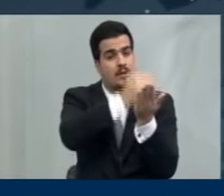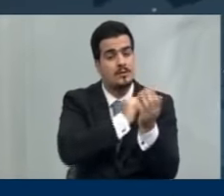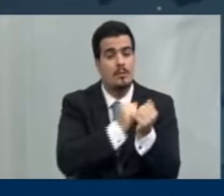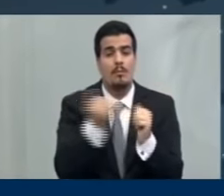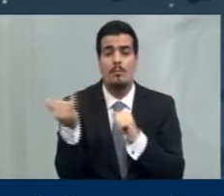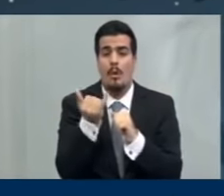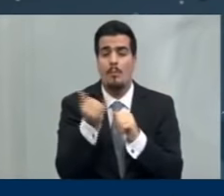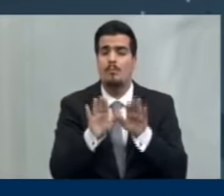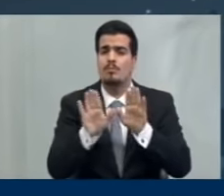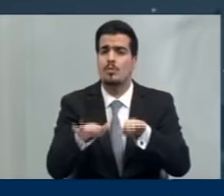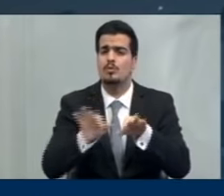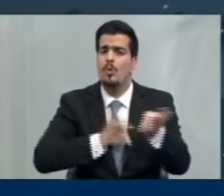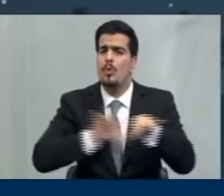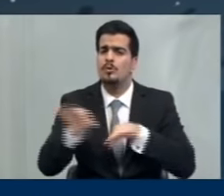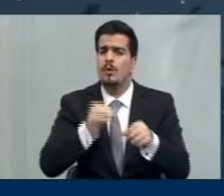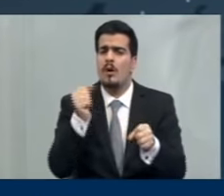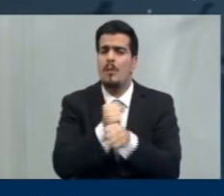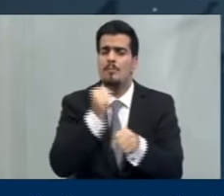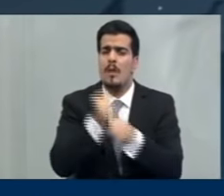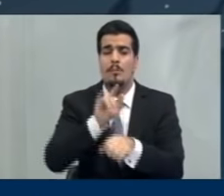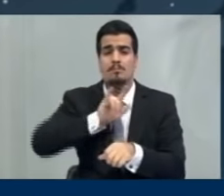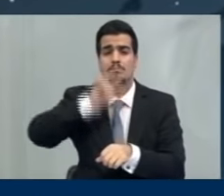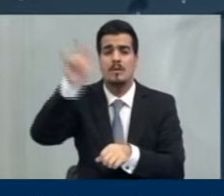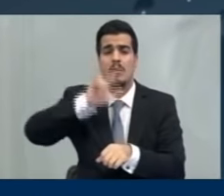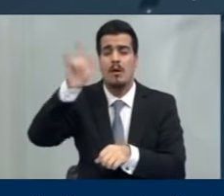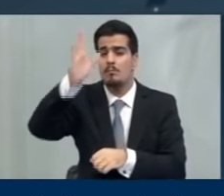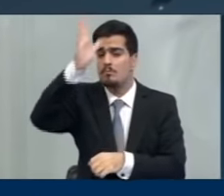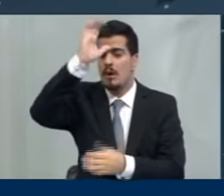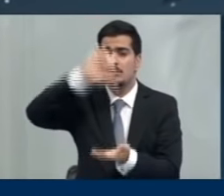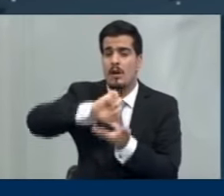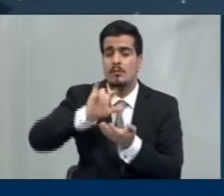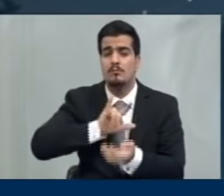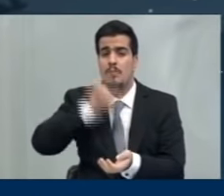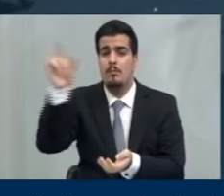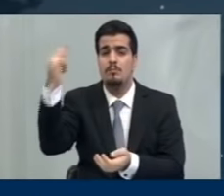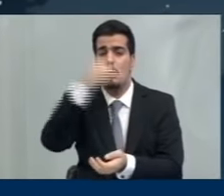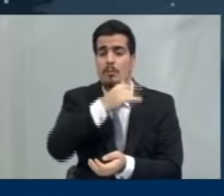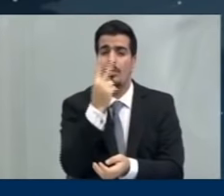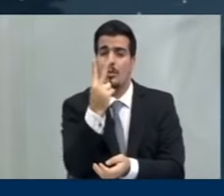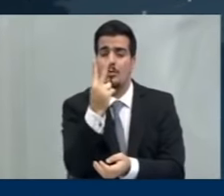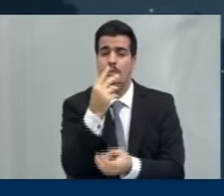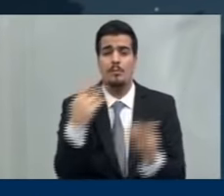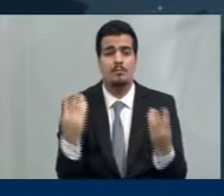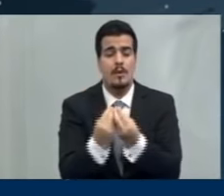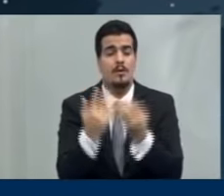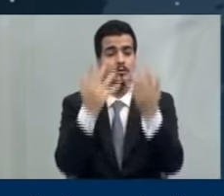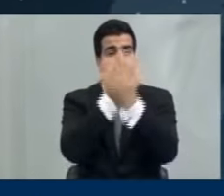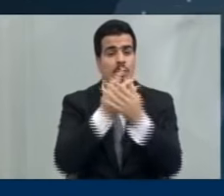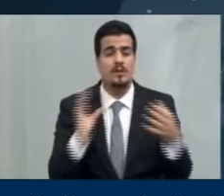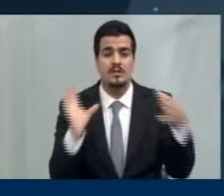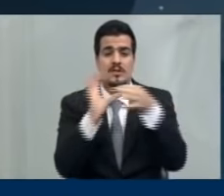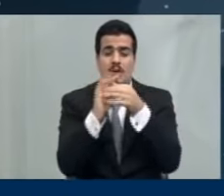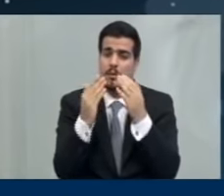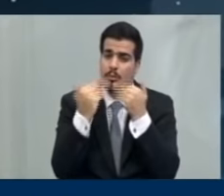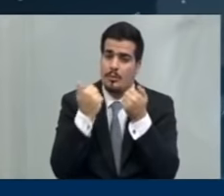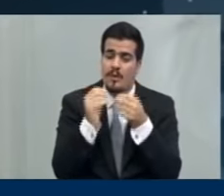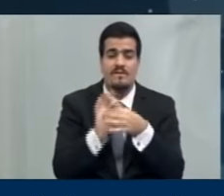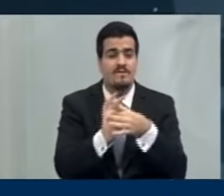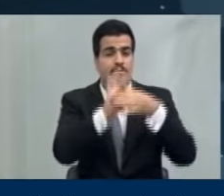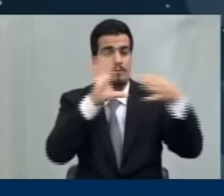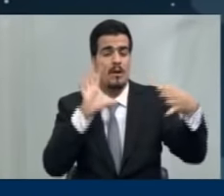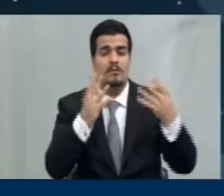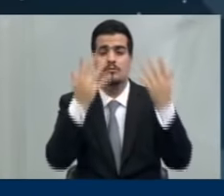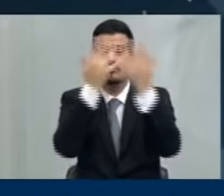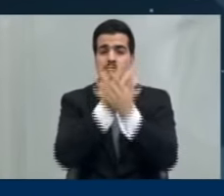وعدم وجود خطة تجعل مطار بغداد محطة ترانزيت لباقي الشركات. وأوصت اللجنة بفك ارتباط الشركة